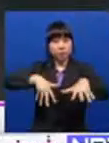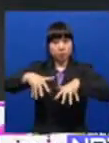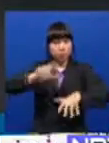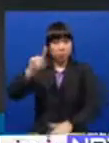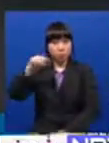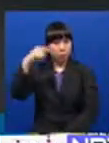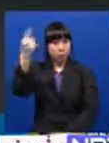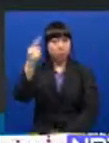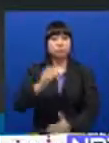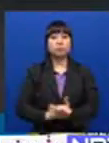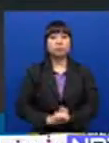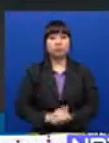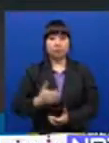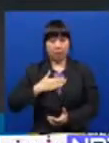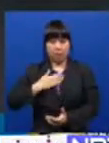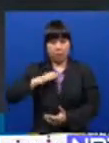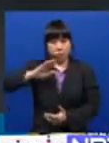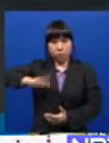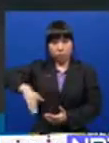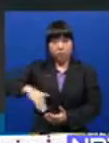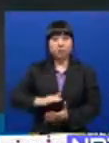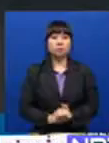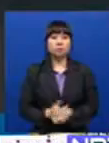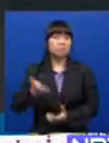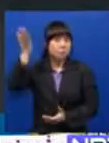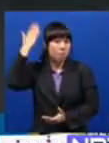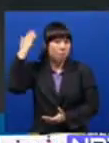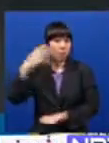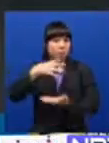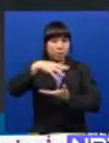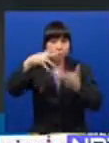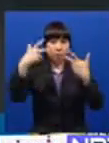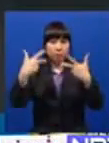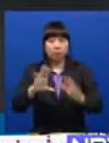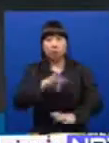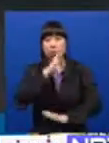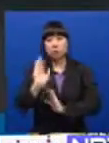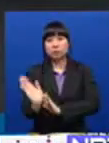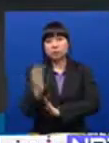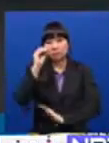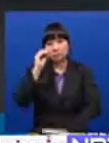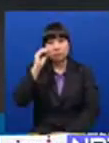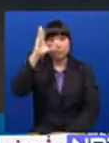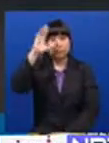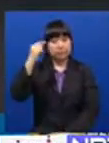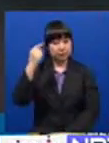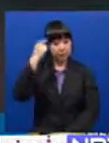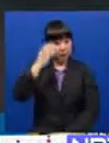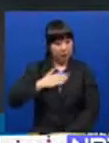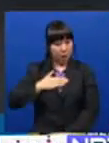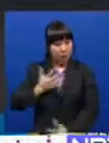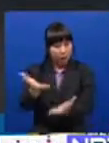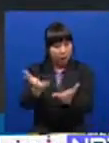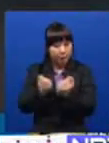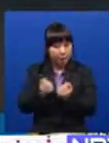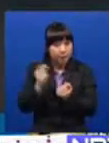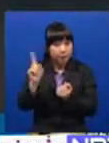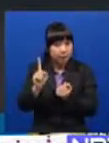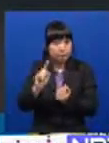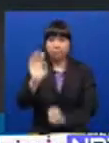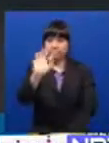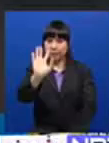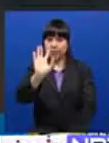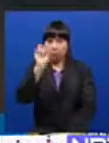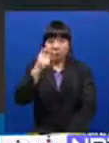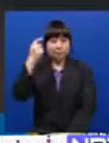เสมอเราต้องมาทีหลังผมเคยพูดวันแรกแล้วว่าตื่นมาอย่าคิดว่าเราจะต้องได้อะไรตื่นมาเรา